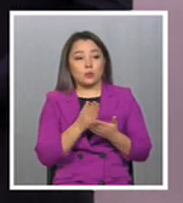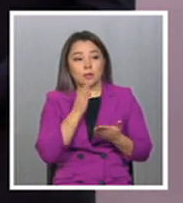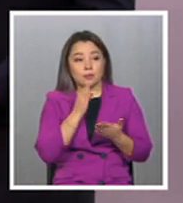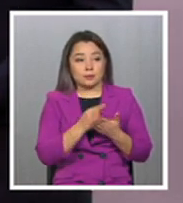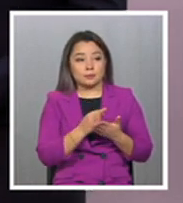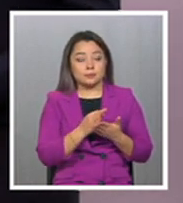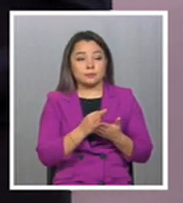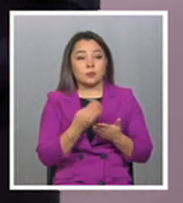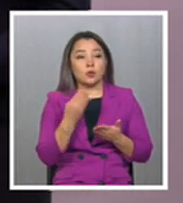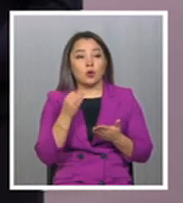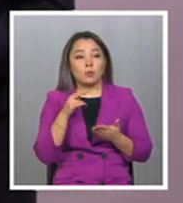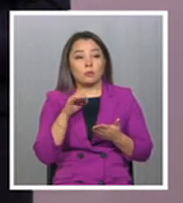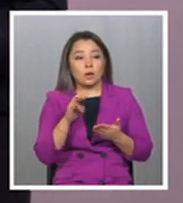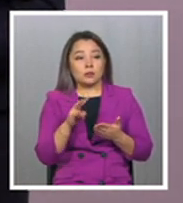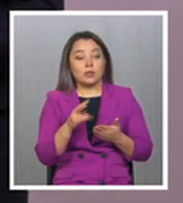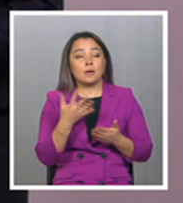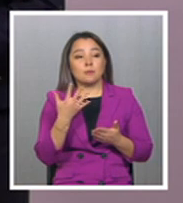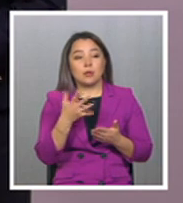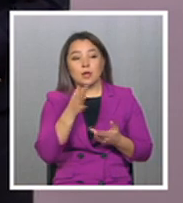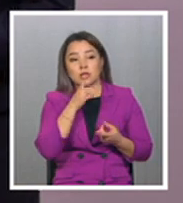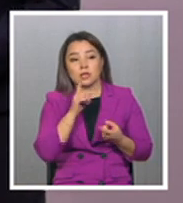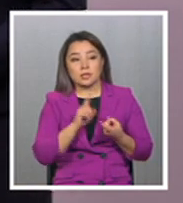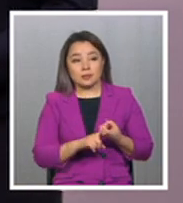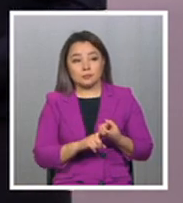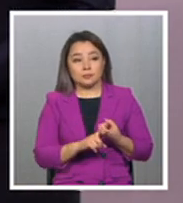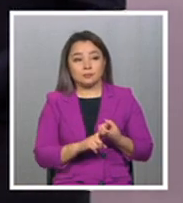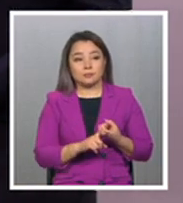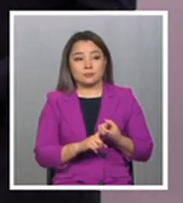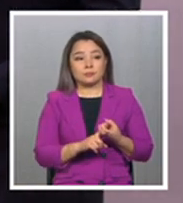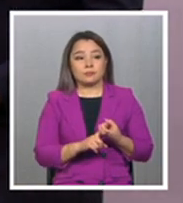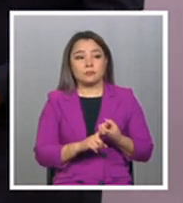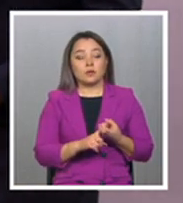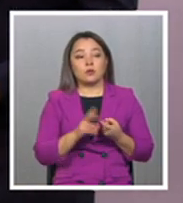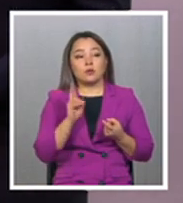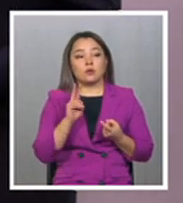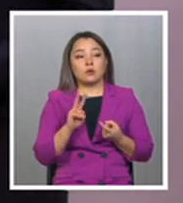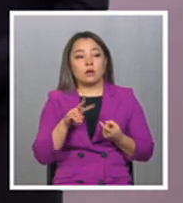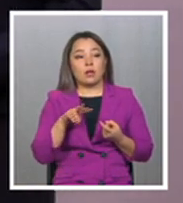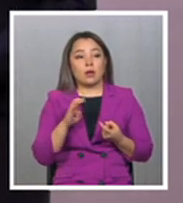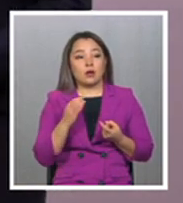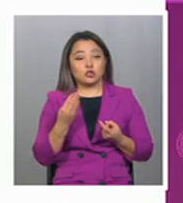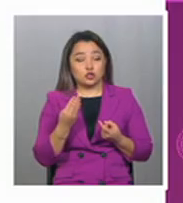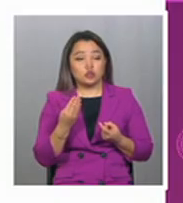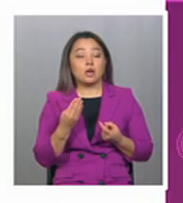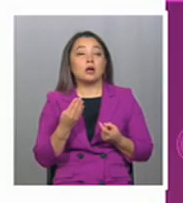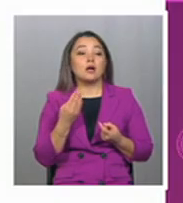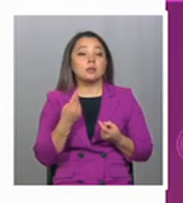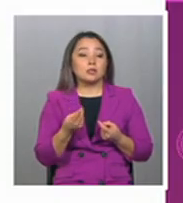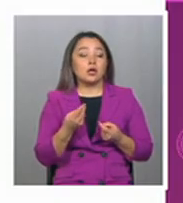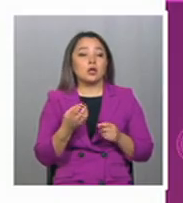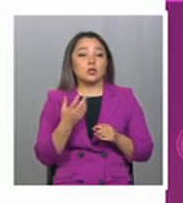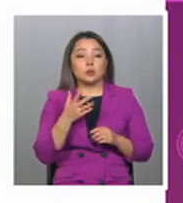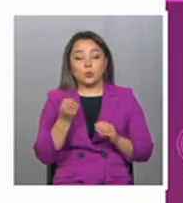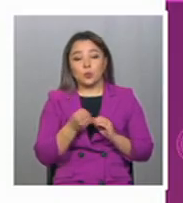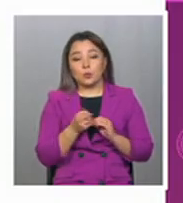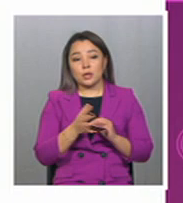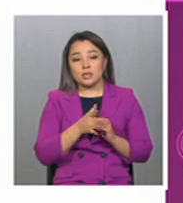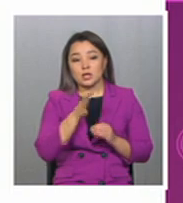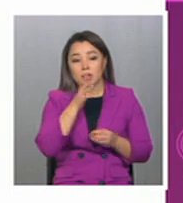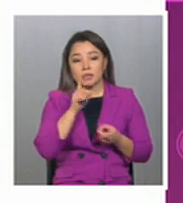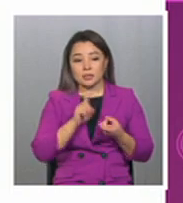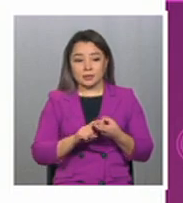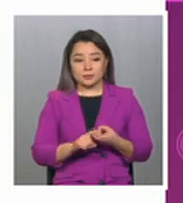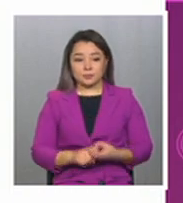ал Шолпан 5 жаста. Демек, Күләш неше жаста? Күләш 15